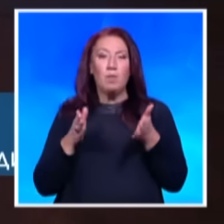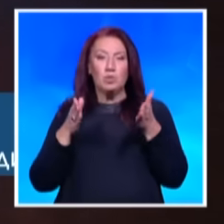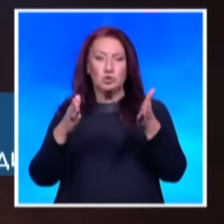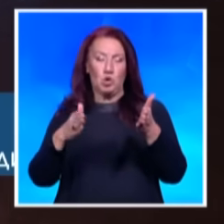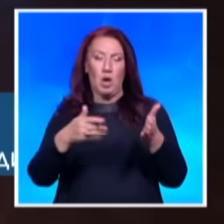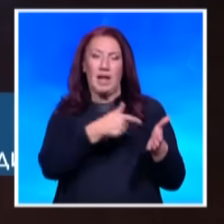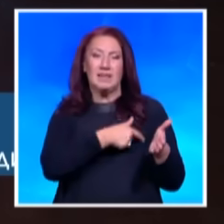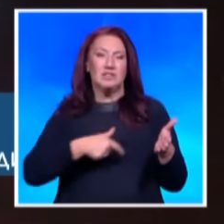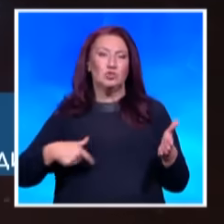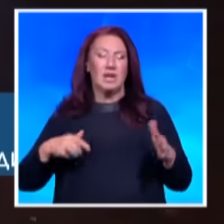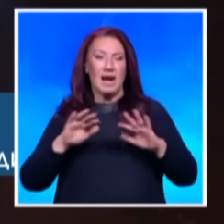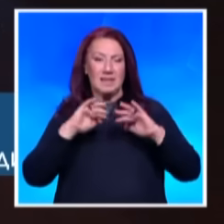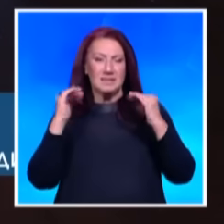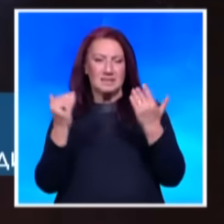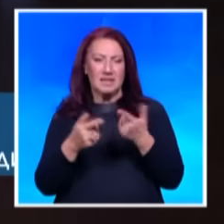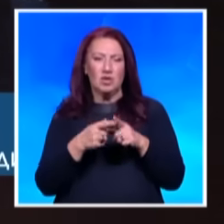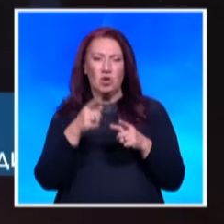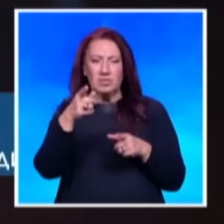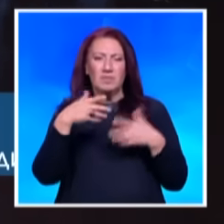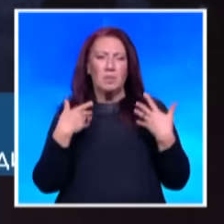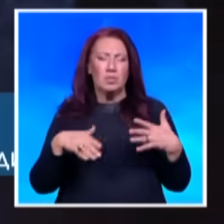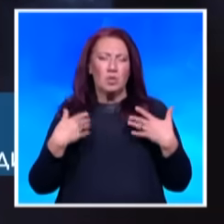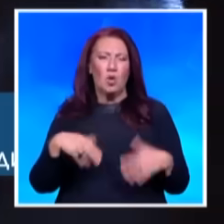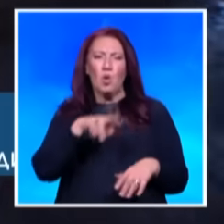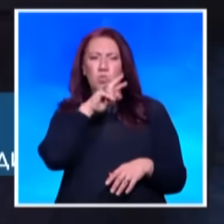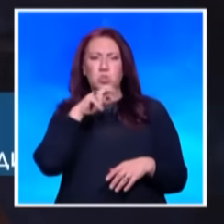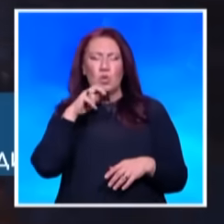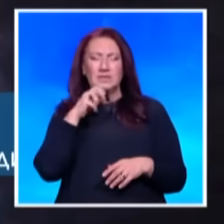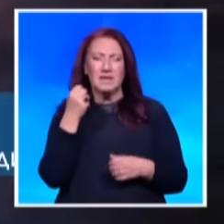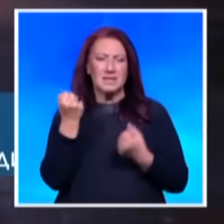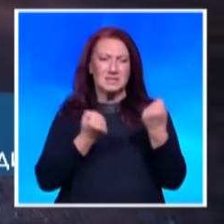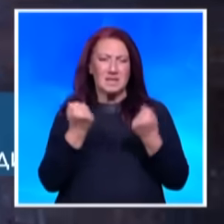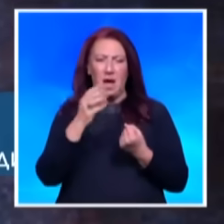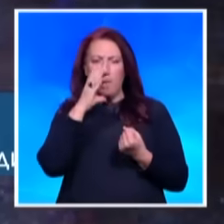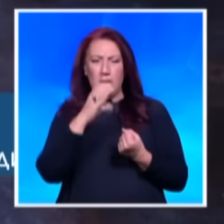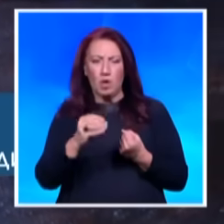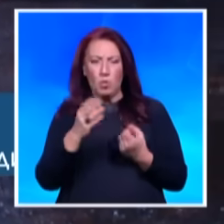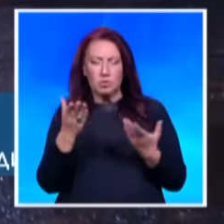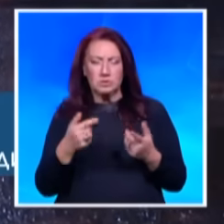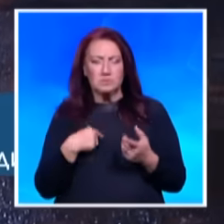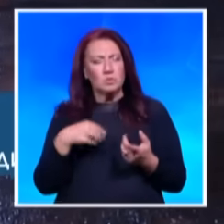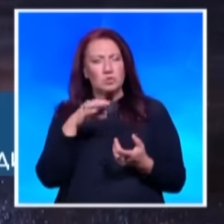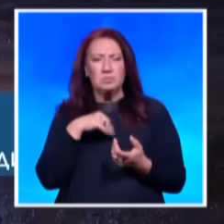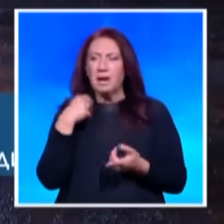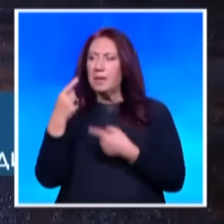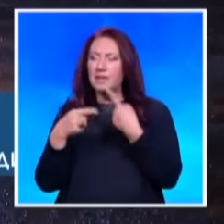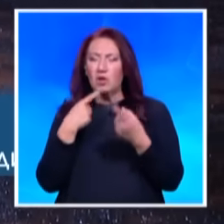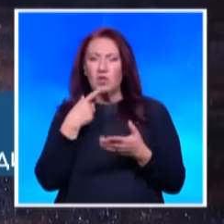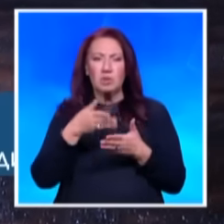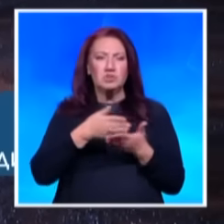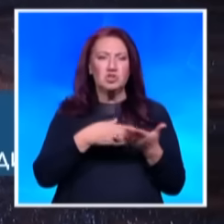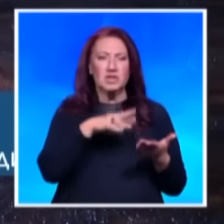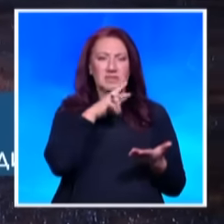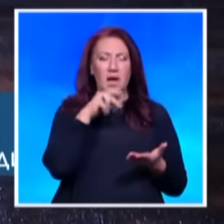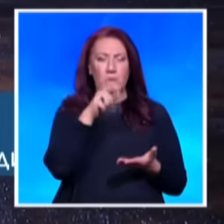където продължава да свети толкова много буркани от полицейските микробуси. Успяхме да говорим с част от полицаите, които ни заявиха,